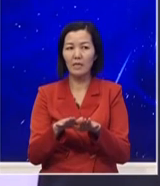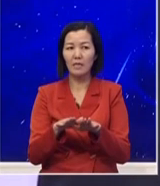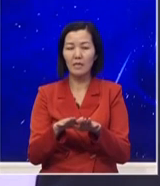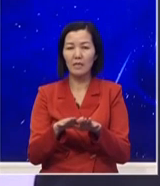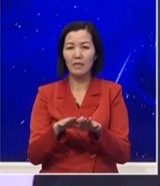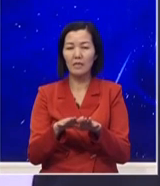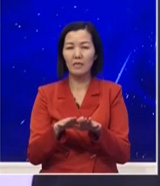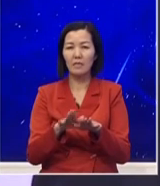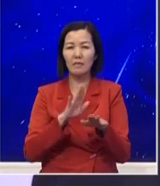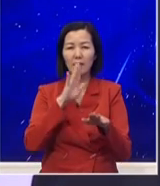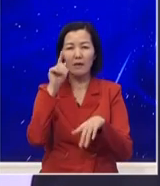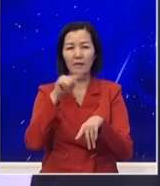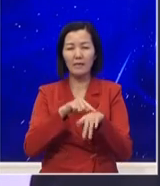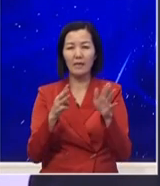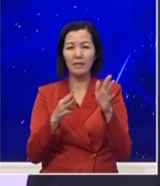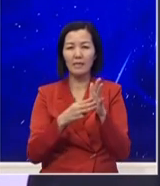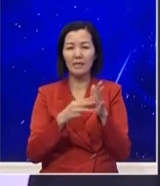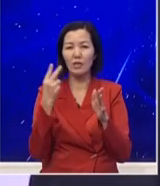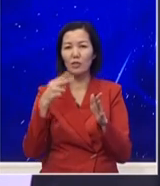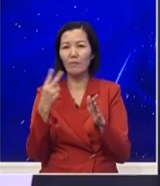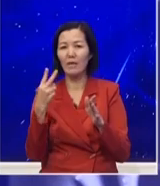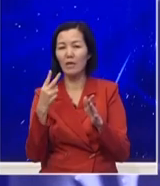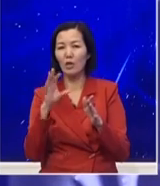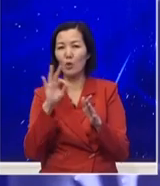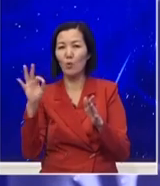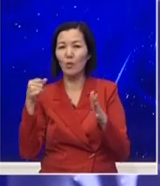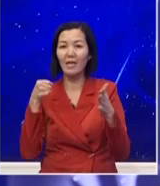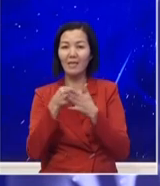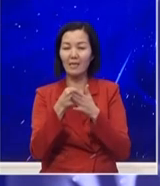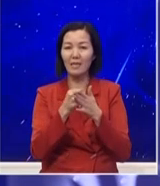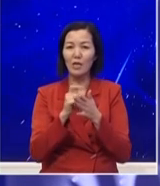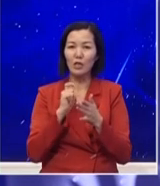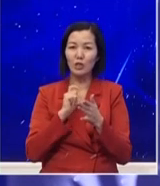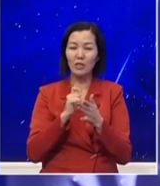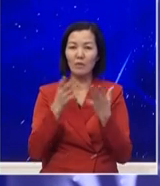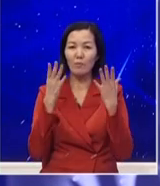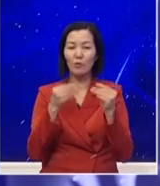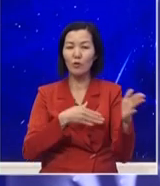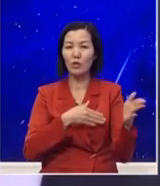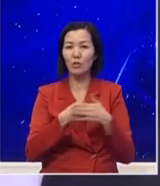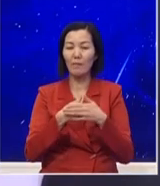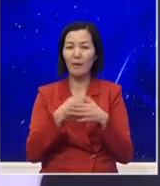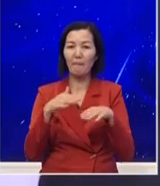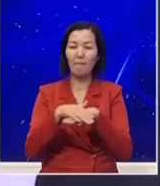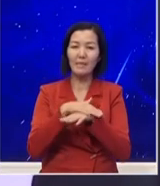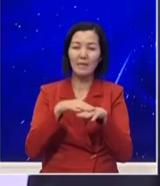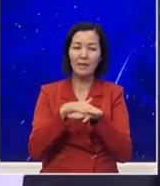сағат 8-ден 22-ге дейін жұмыс жасайды. Жексенбі күндеріне жабық